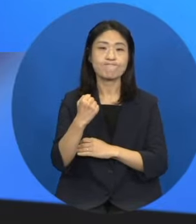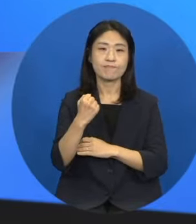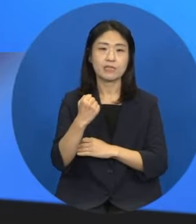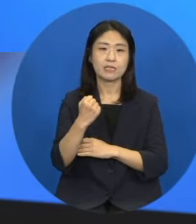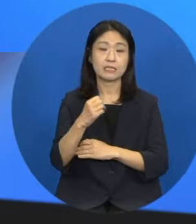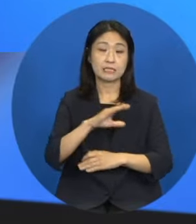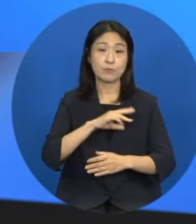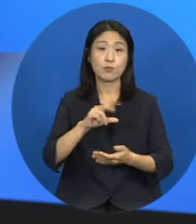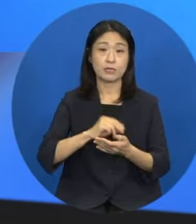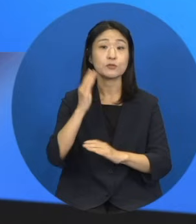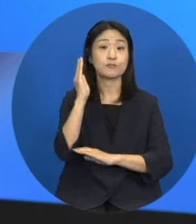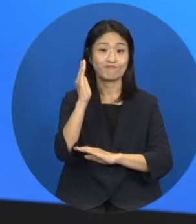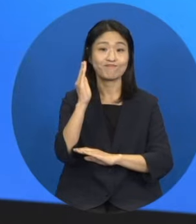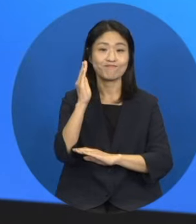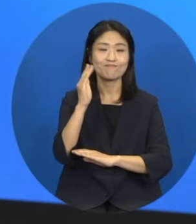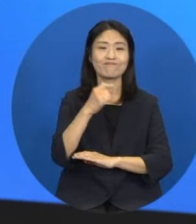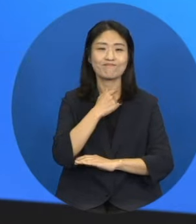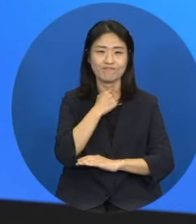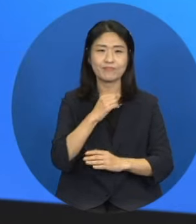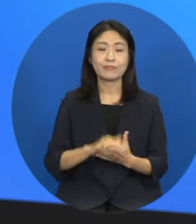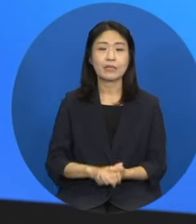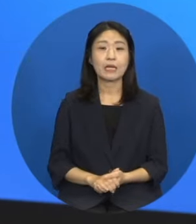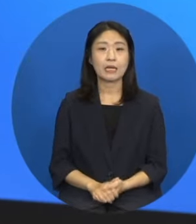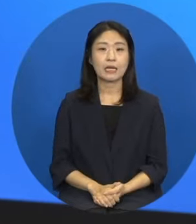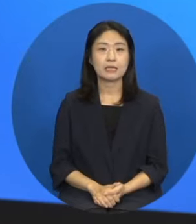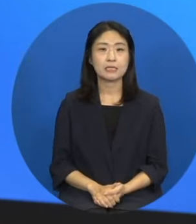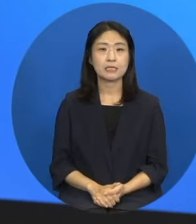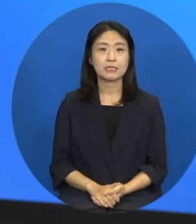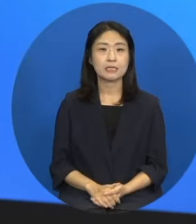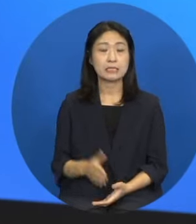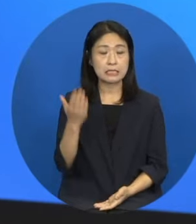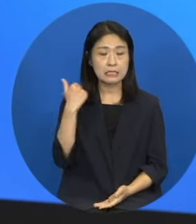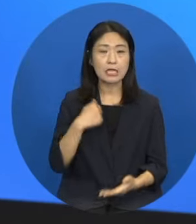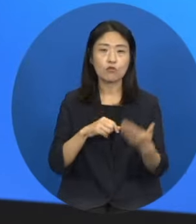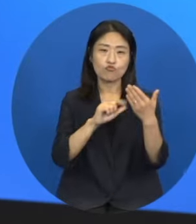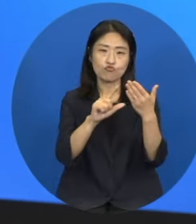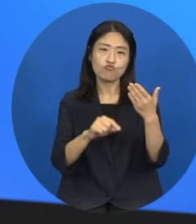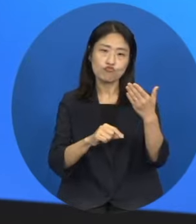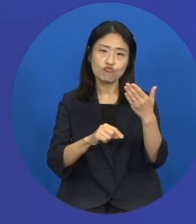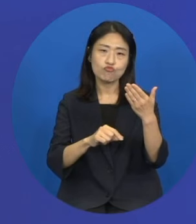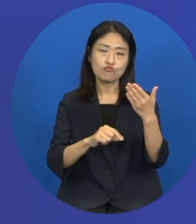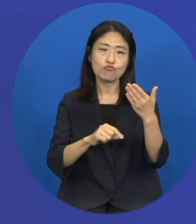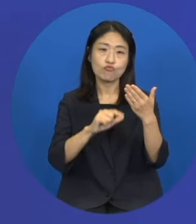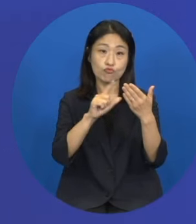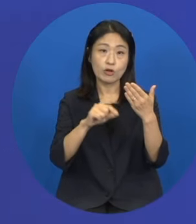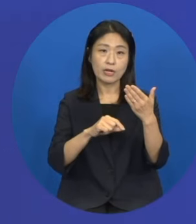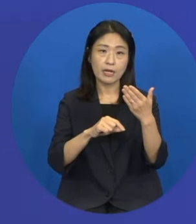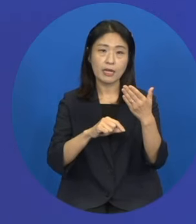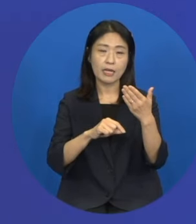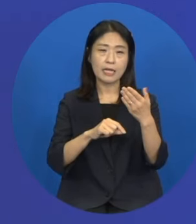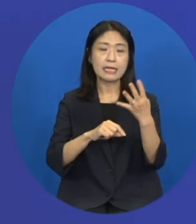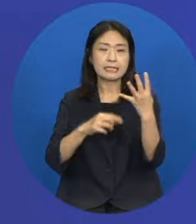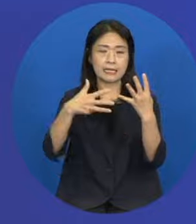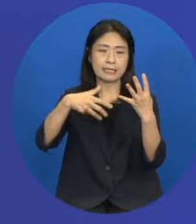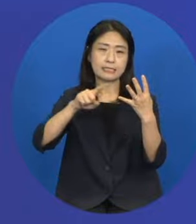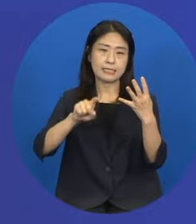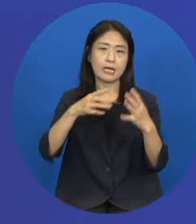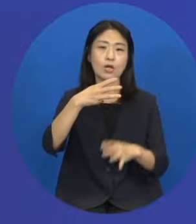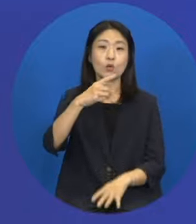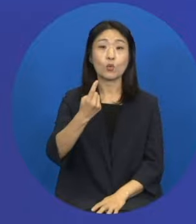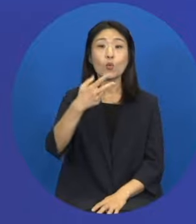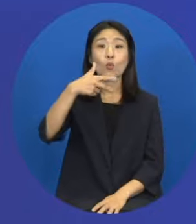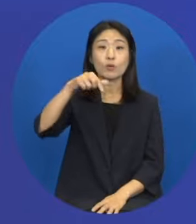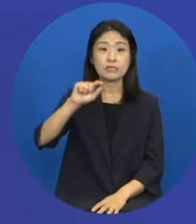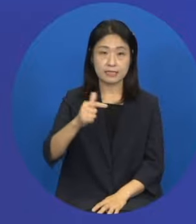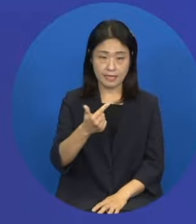나누겠습니다. 지난 9월 말에 인천 송도에서 4차 로전대회가 있었습니다. 전 세계